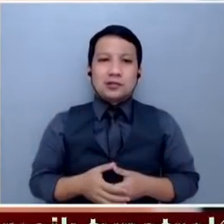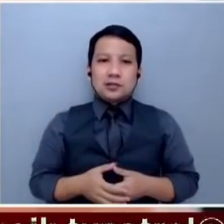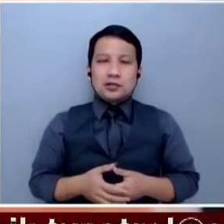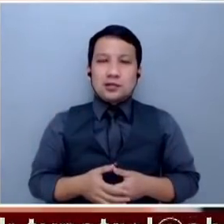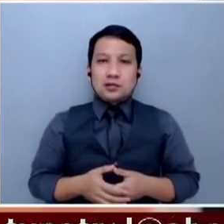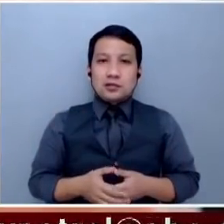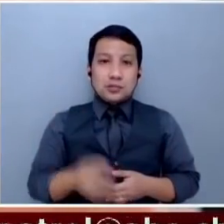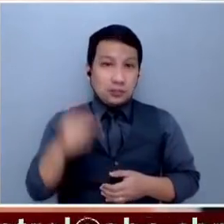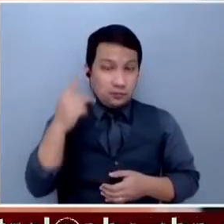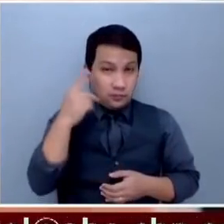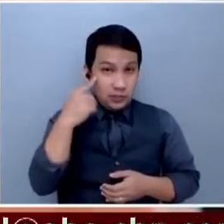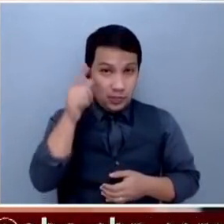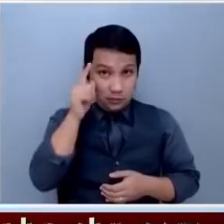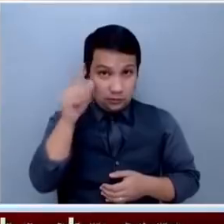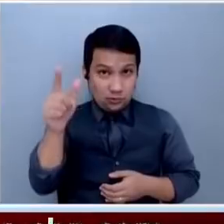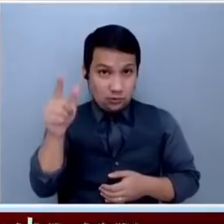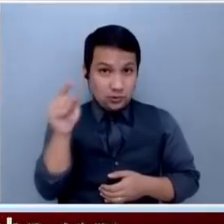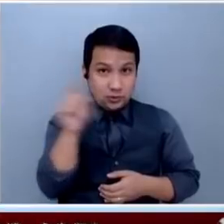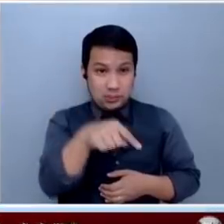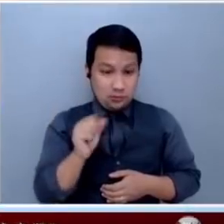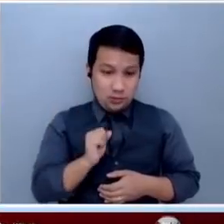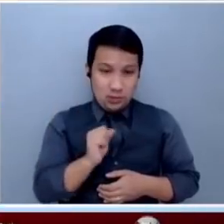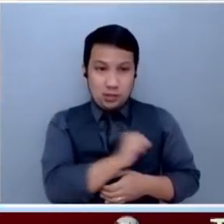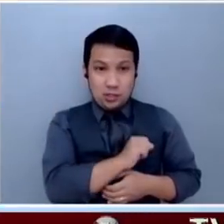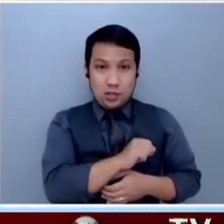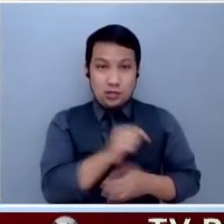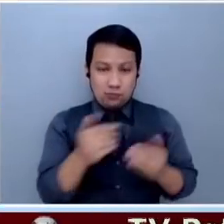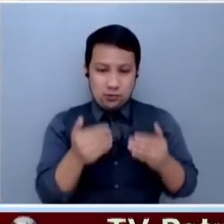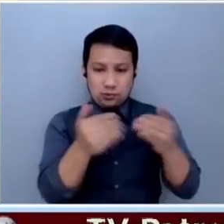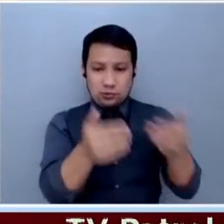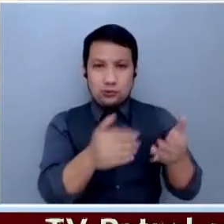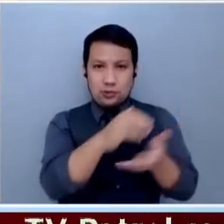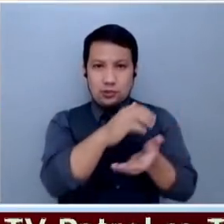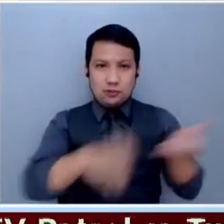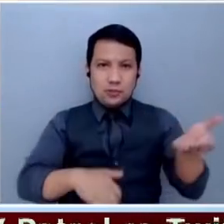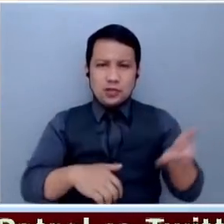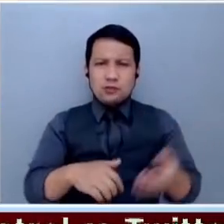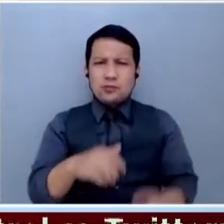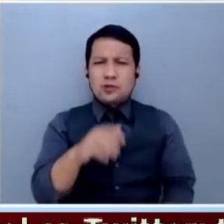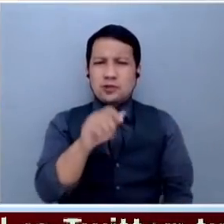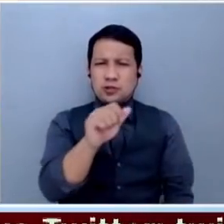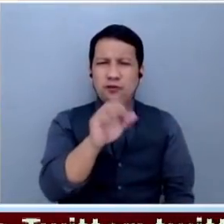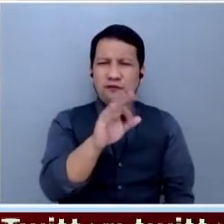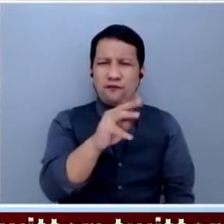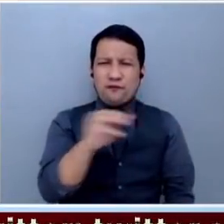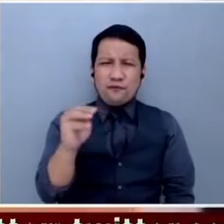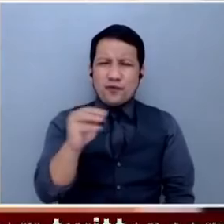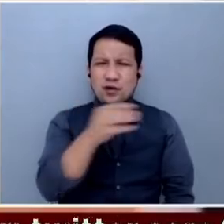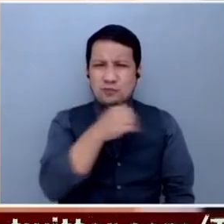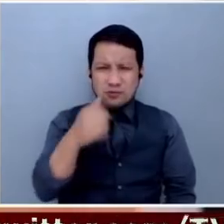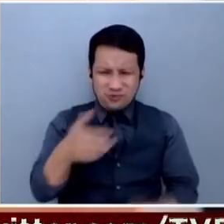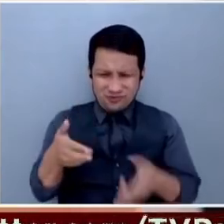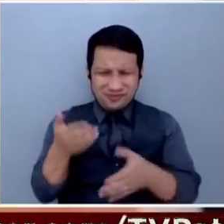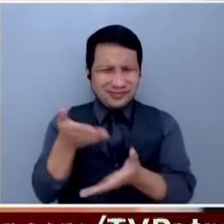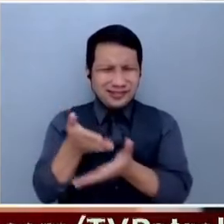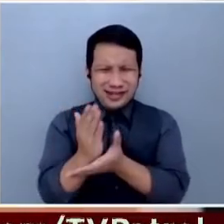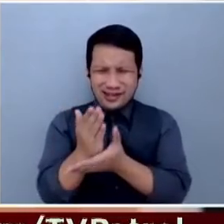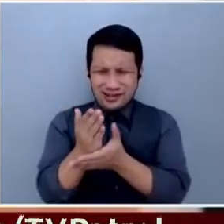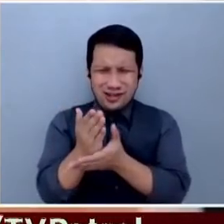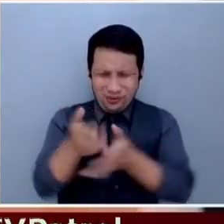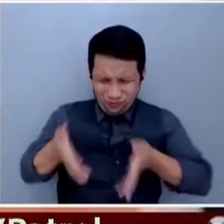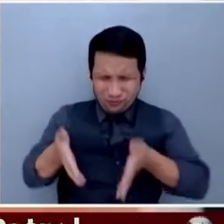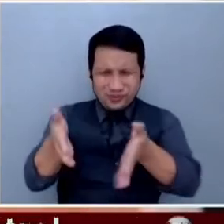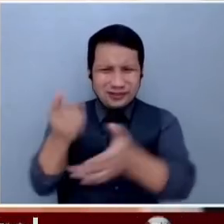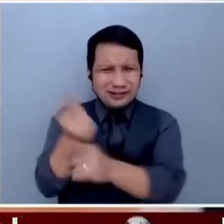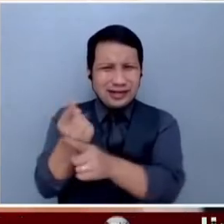naman ni Senador Ping Lacson na bawasan ang pondo ng farm to market roads at pagbabayad ng right of way. Ito'y para madagdagan